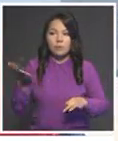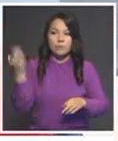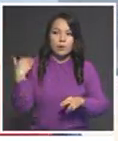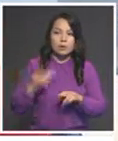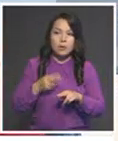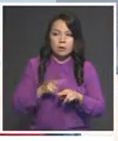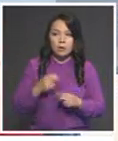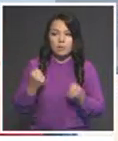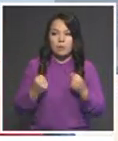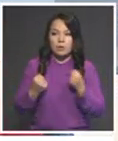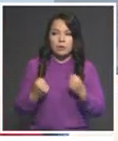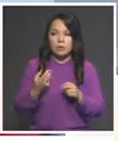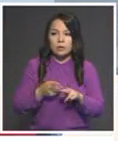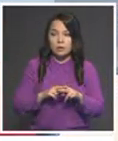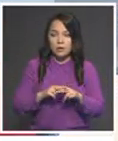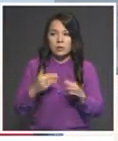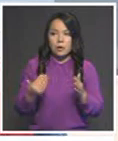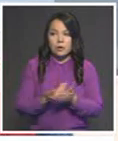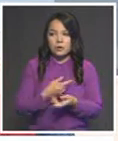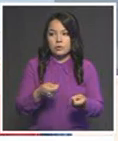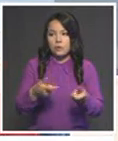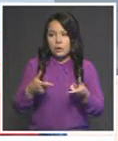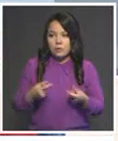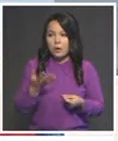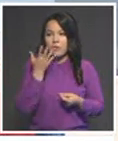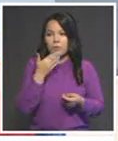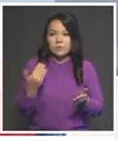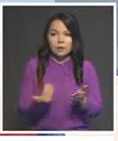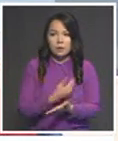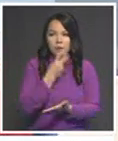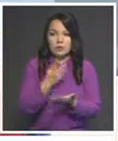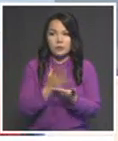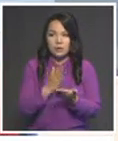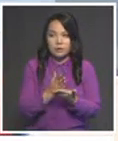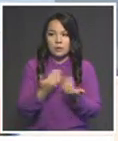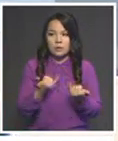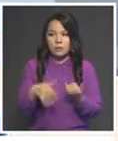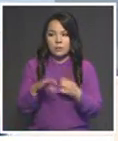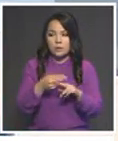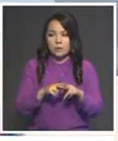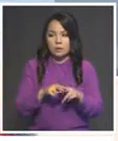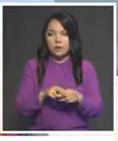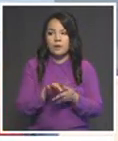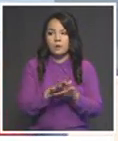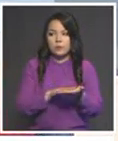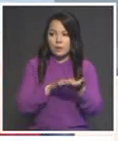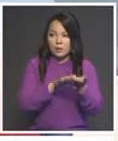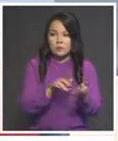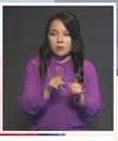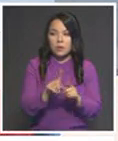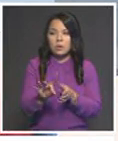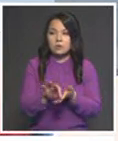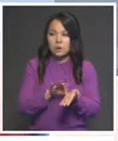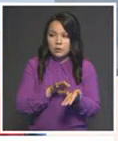қазіргі сырты жаңа, түсі жаңа машиналар берген вызовтарға өте